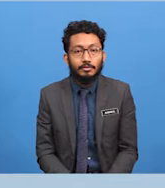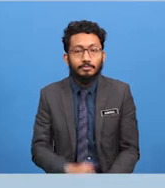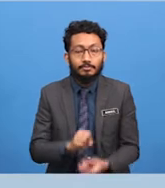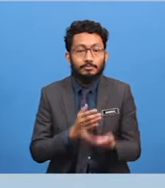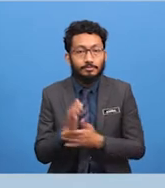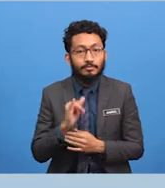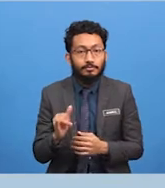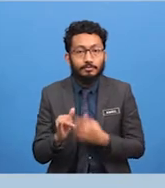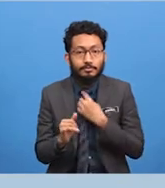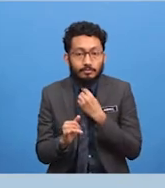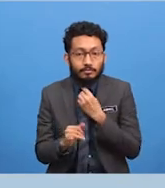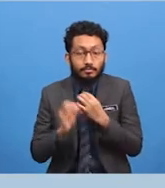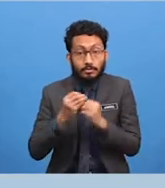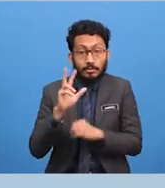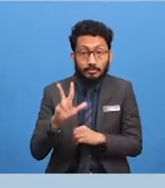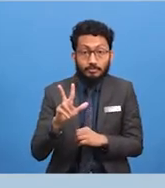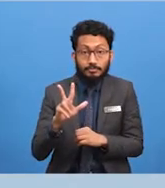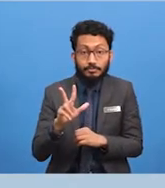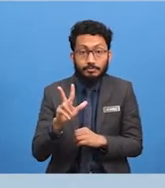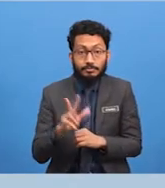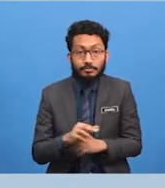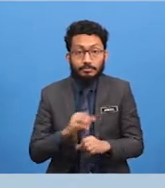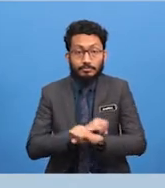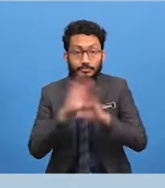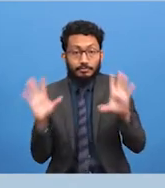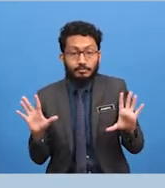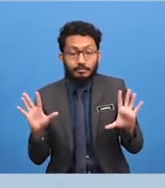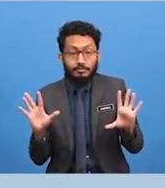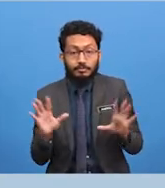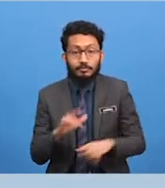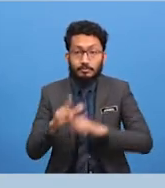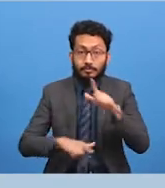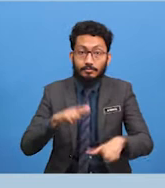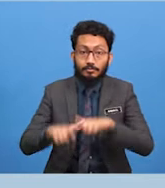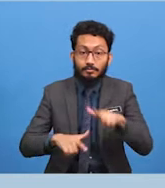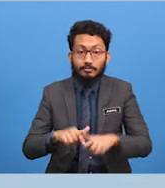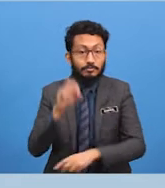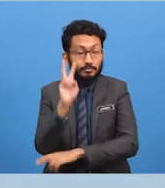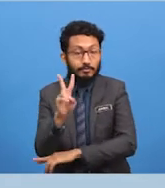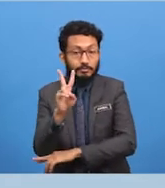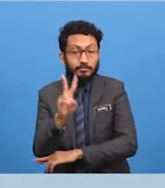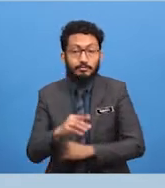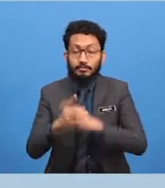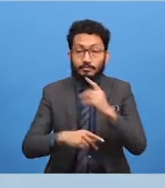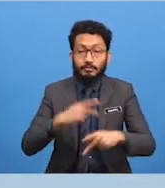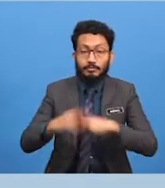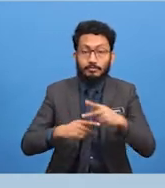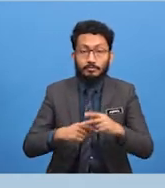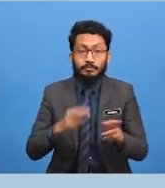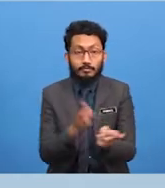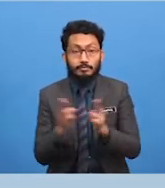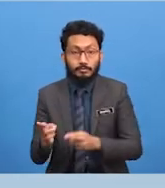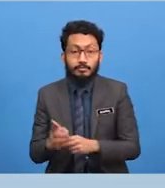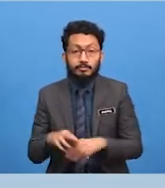Seterusnya, soalan yang ketiga, jelaskan langkah kedua proses perancangan